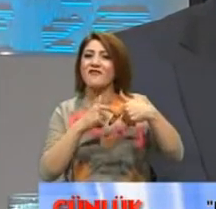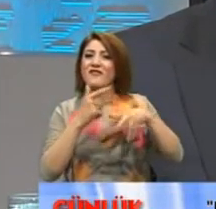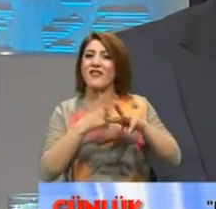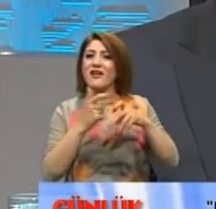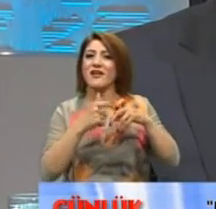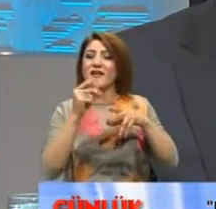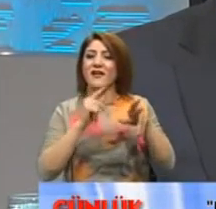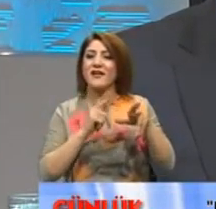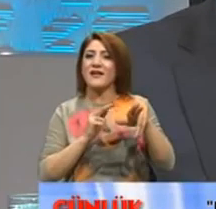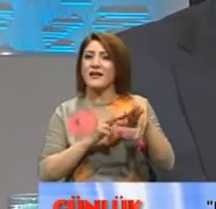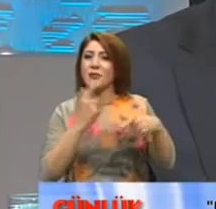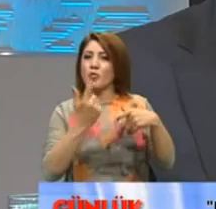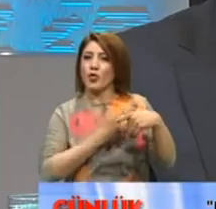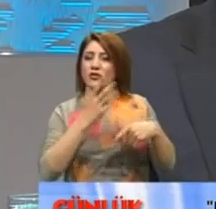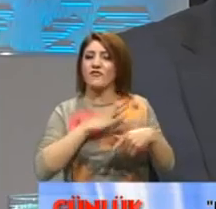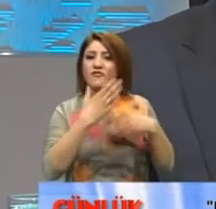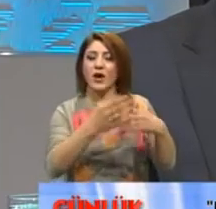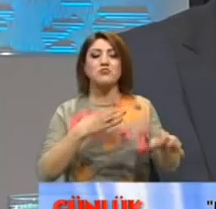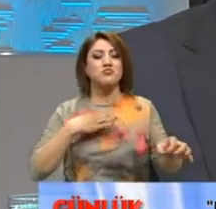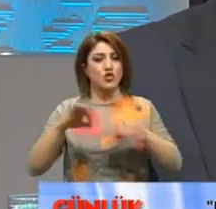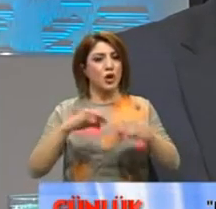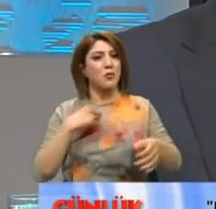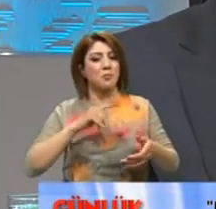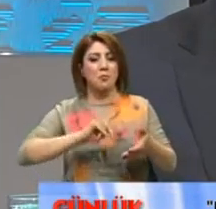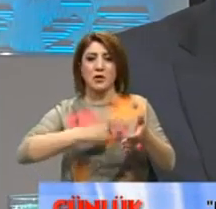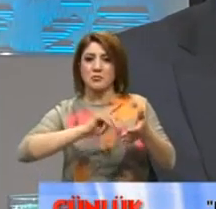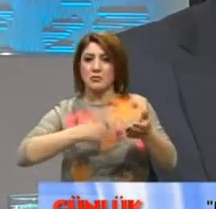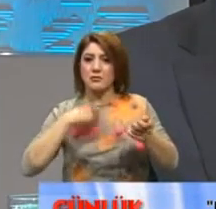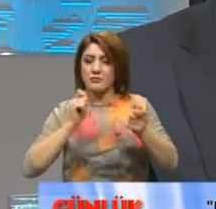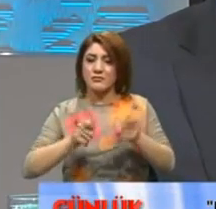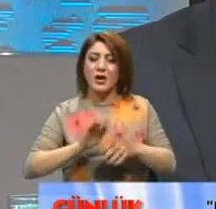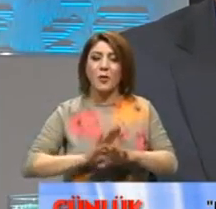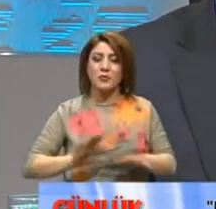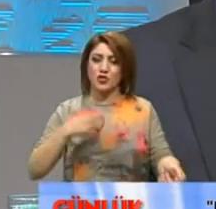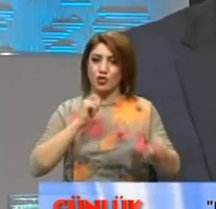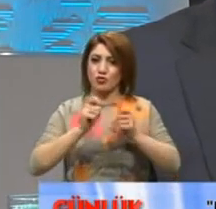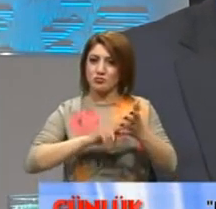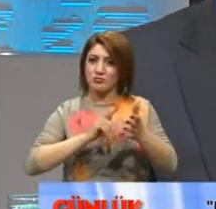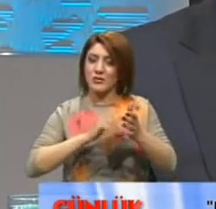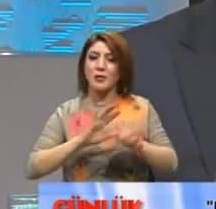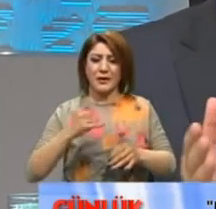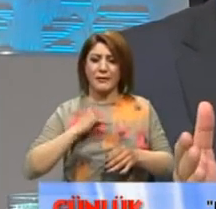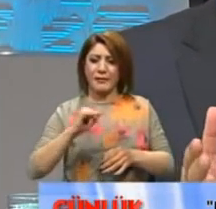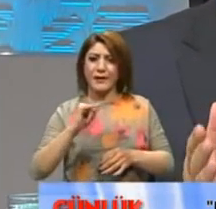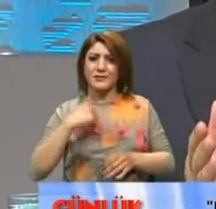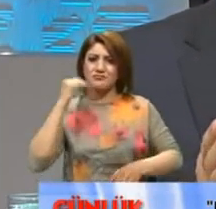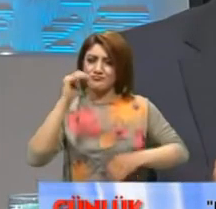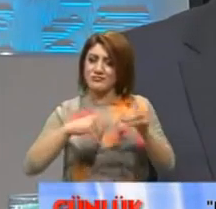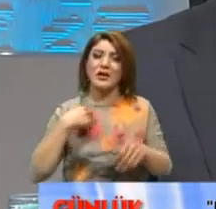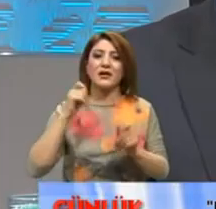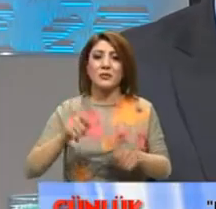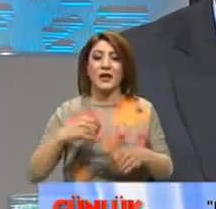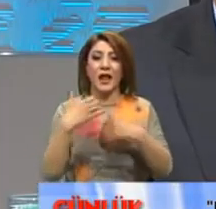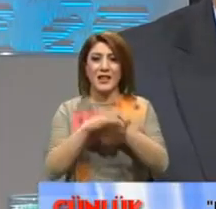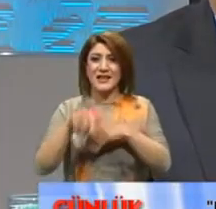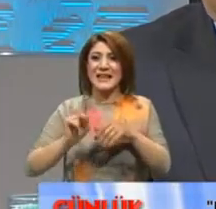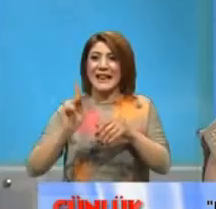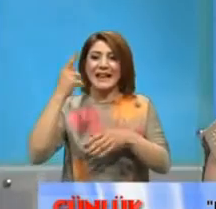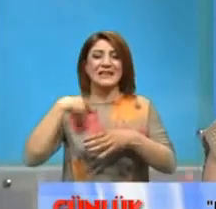bize gerçekleştirmek kısmet oldu. Müteahhitlik protokolü imzaladık. En son sözleşmeyi imzaladık. Yakın zamanda temelini atacağız. İlk kez Antalyalılar da buradan duyuyorlar